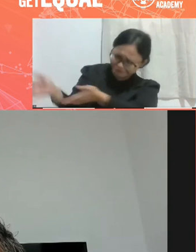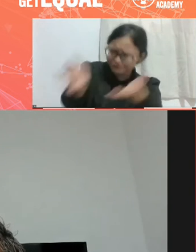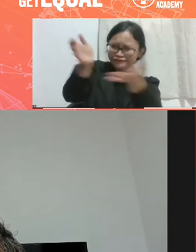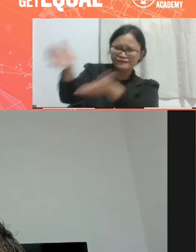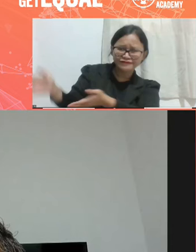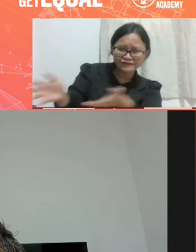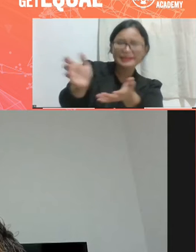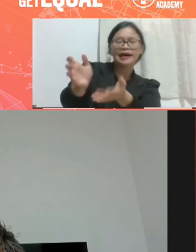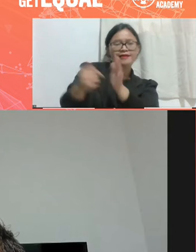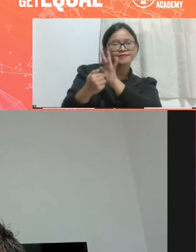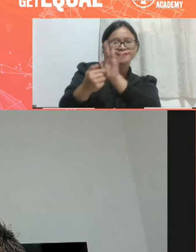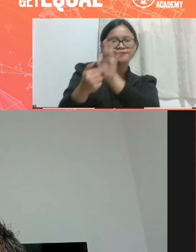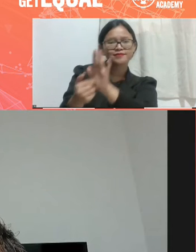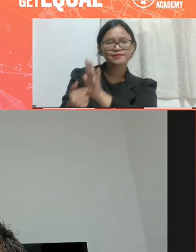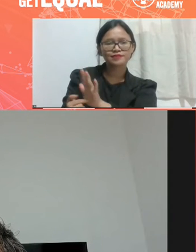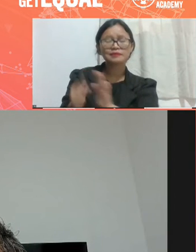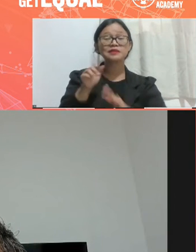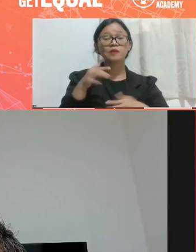bagi saya, terus terang aja,